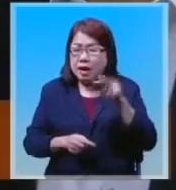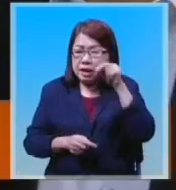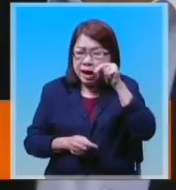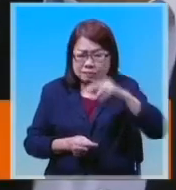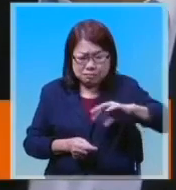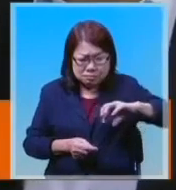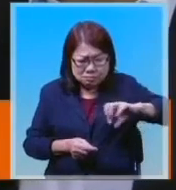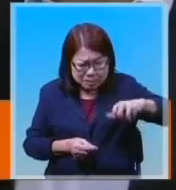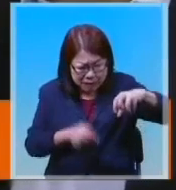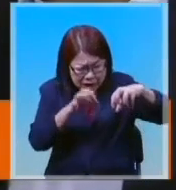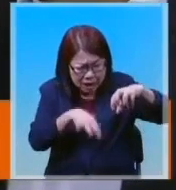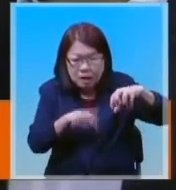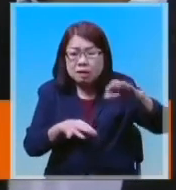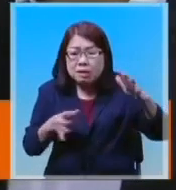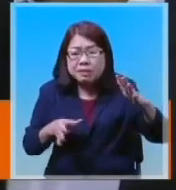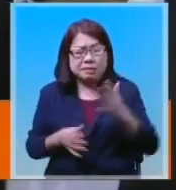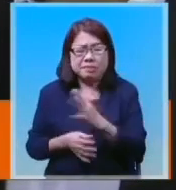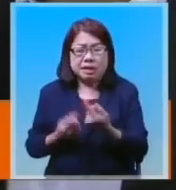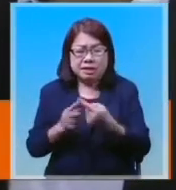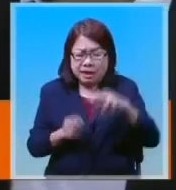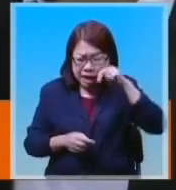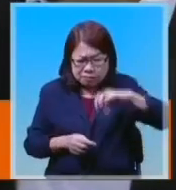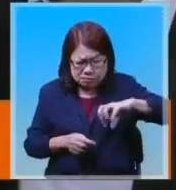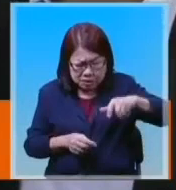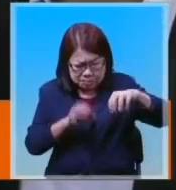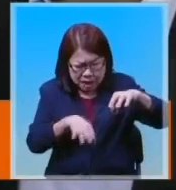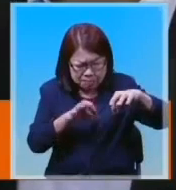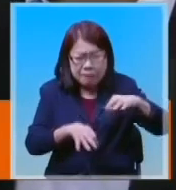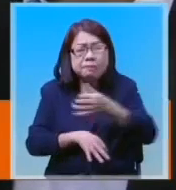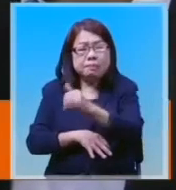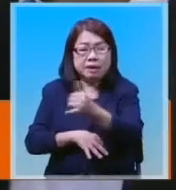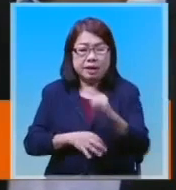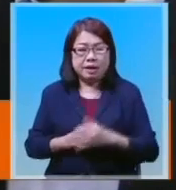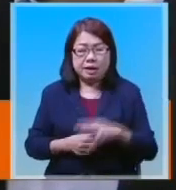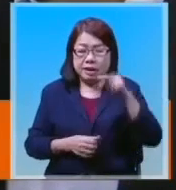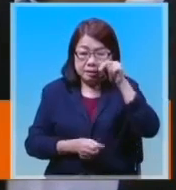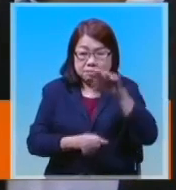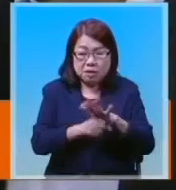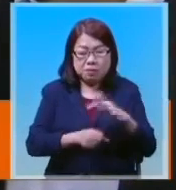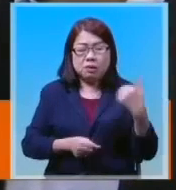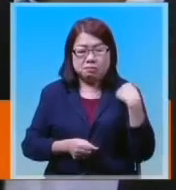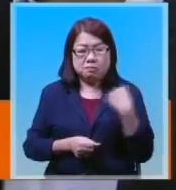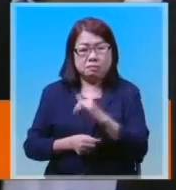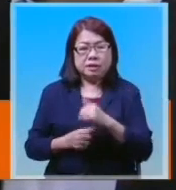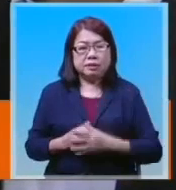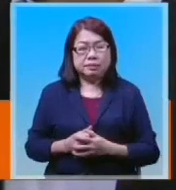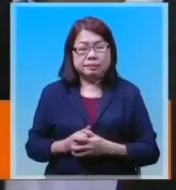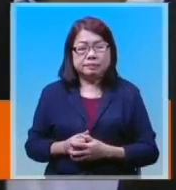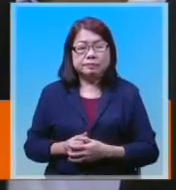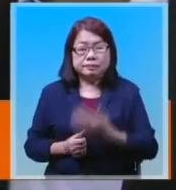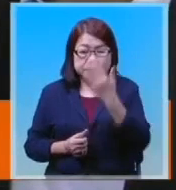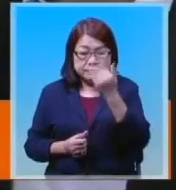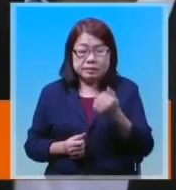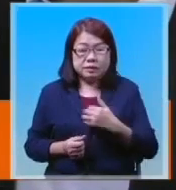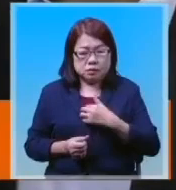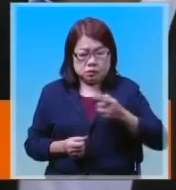ครับคงไม่มีแต่ถ้าน้ำอ่อนเป็นบางช่วงเวลานี้อาจจะมีได้ครับอาจจะมีได้ครับเพราะว่าเราต้องอาศั